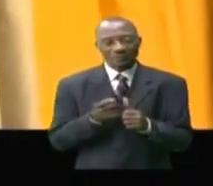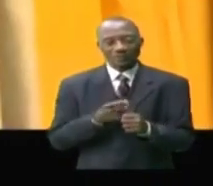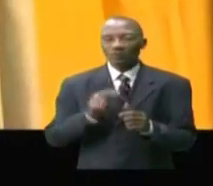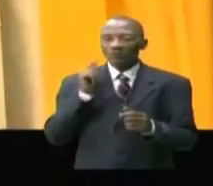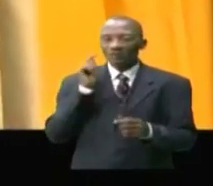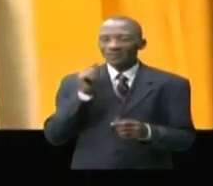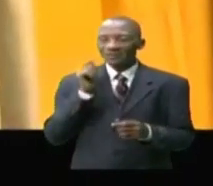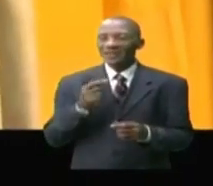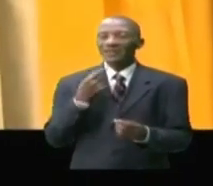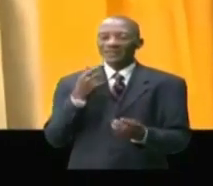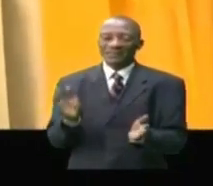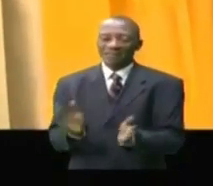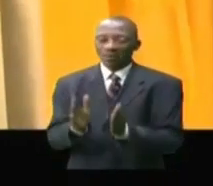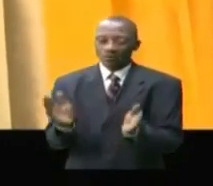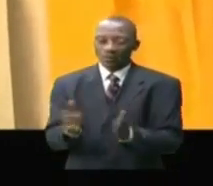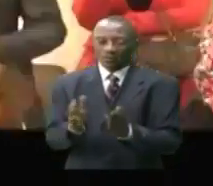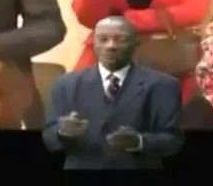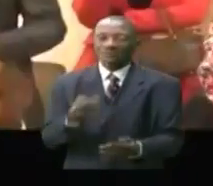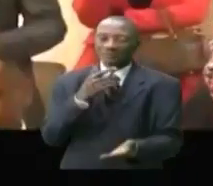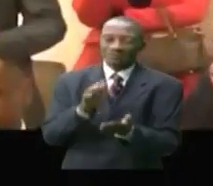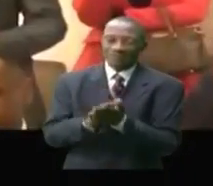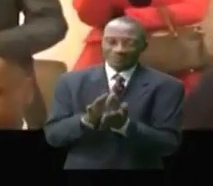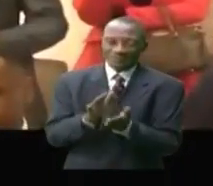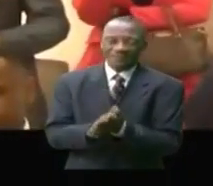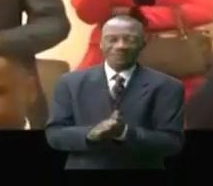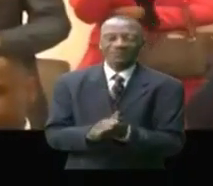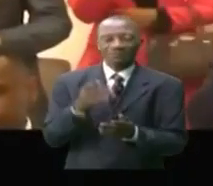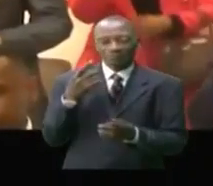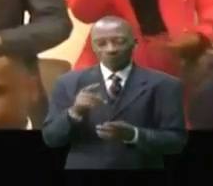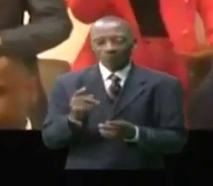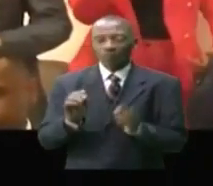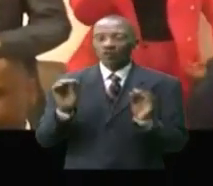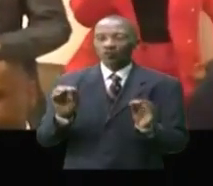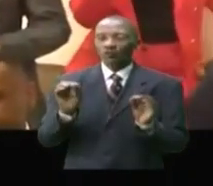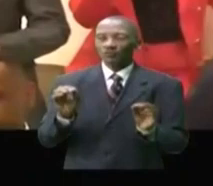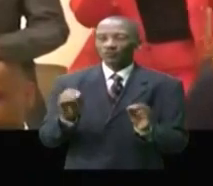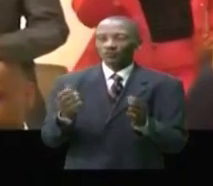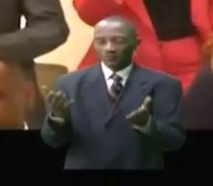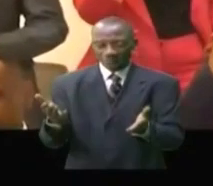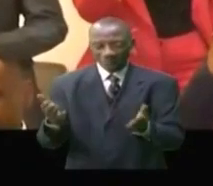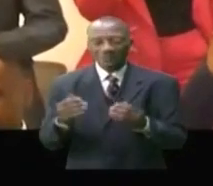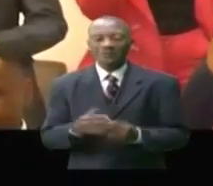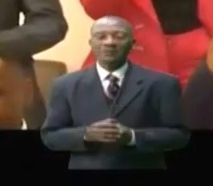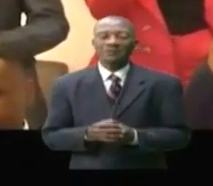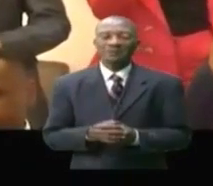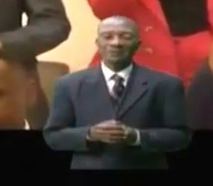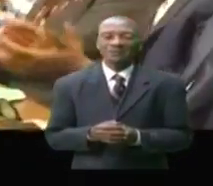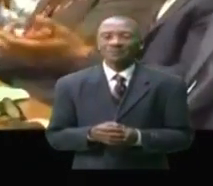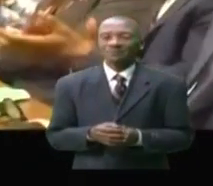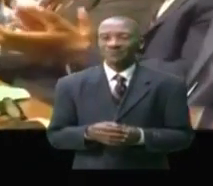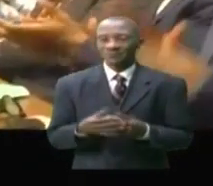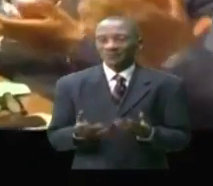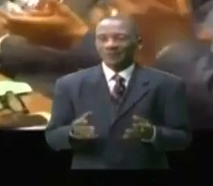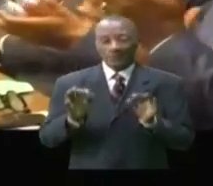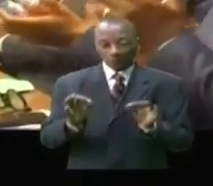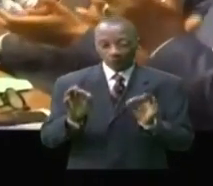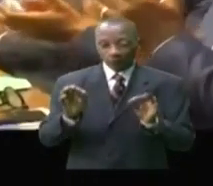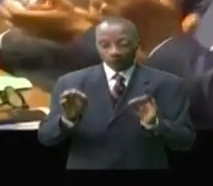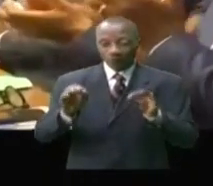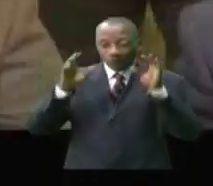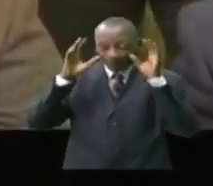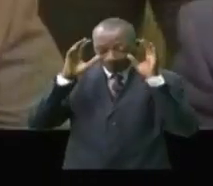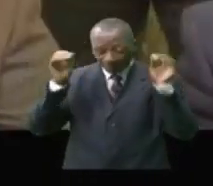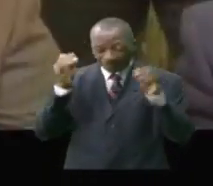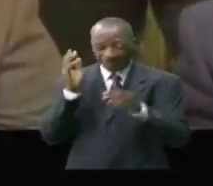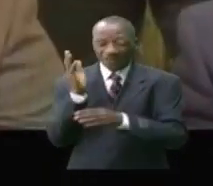productrice minière. La PCA Lisette Kabanga promet de ménager aucun effort pour permettre à la Cominière d'être une entreprise